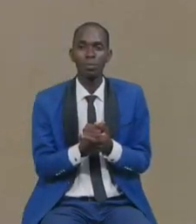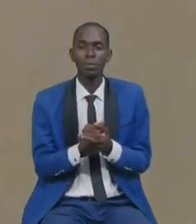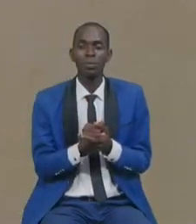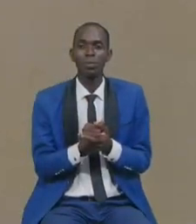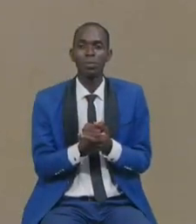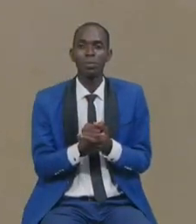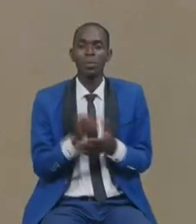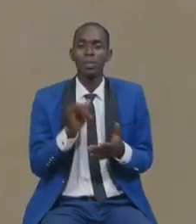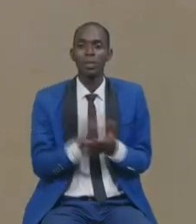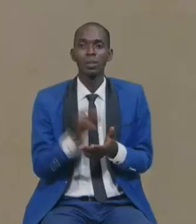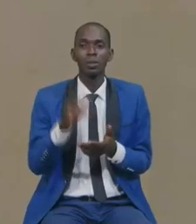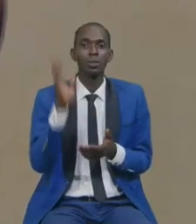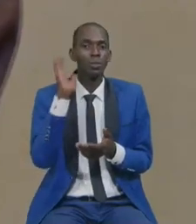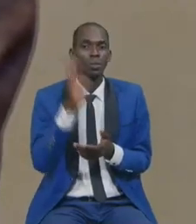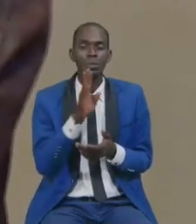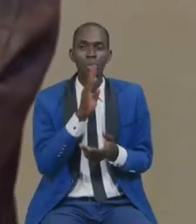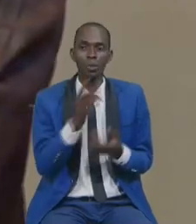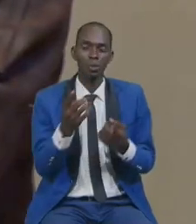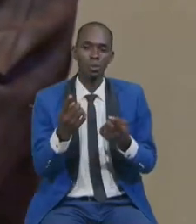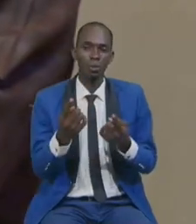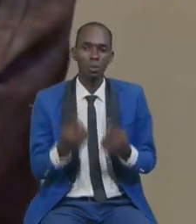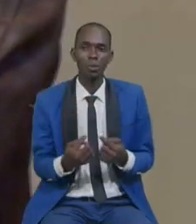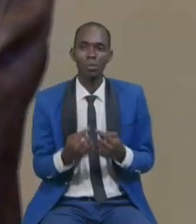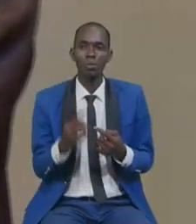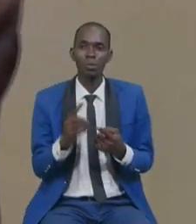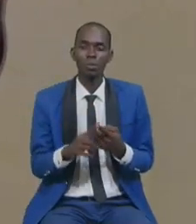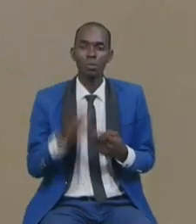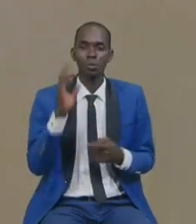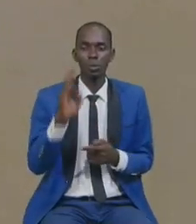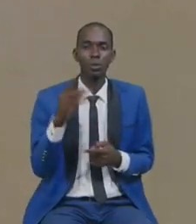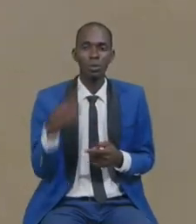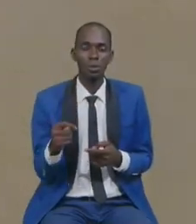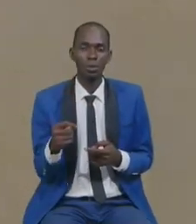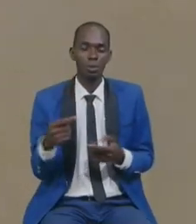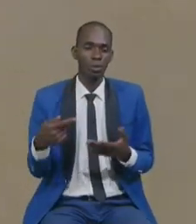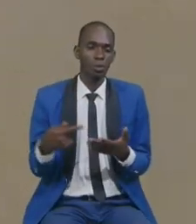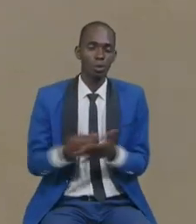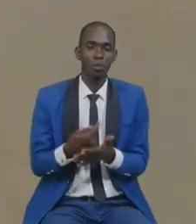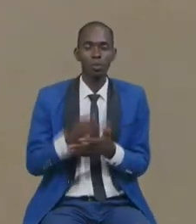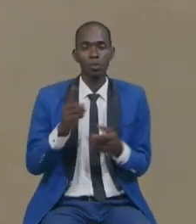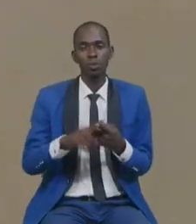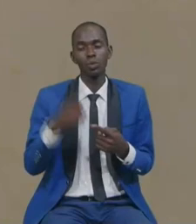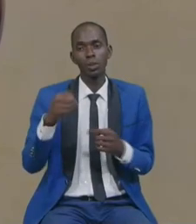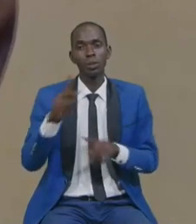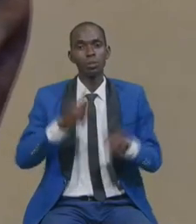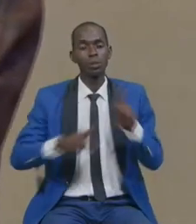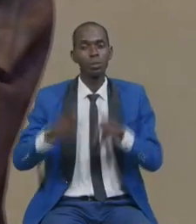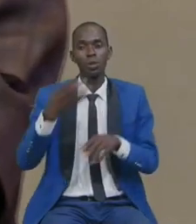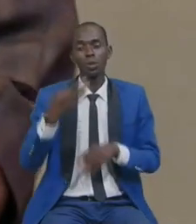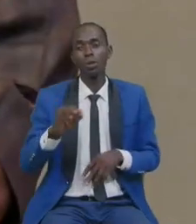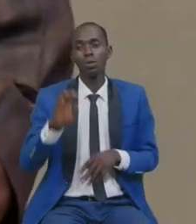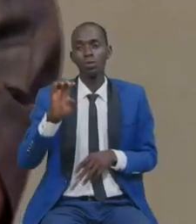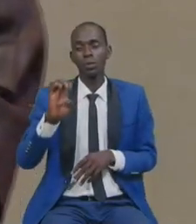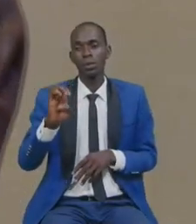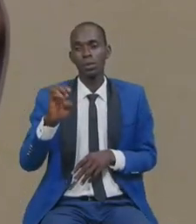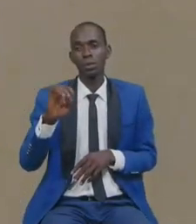j'allais hors de Lagos pour prêcher l'évangile aux gens de Ibira. Et Dieu nous aide par